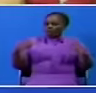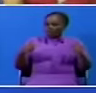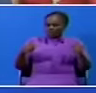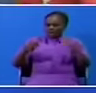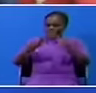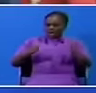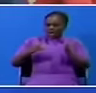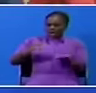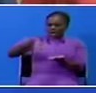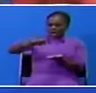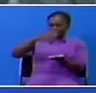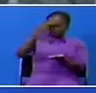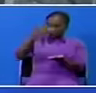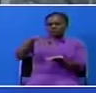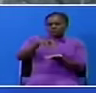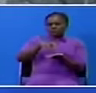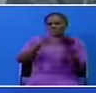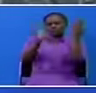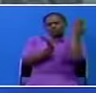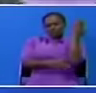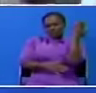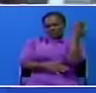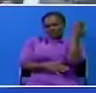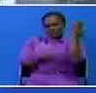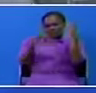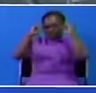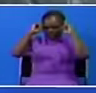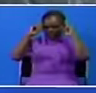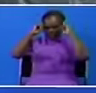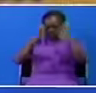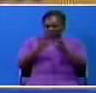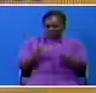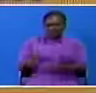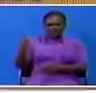mazingira ya nyumba yalikuwa duni. Mashirima Kapombe, KTN News.